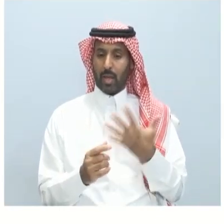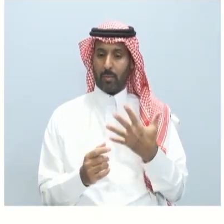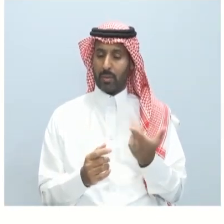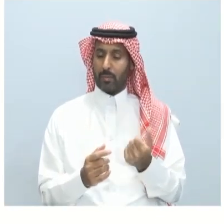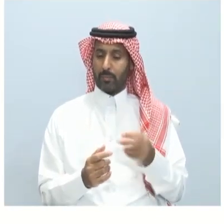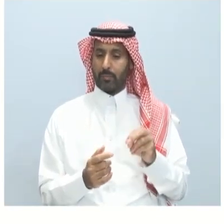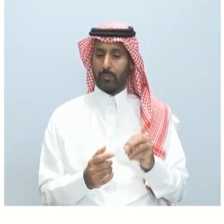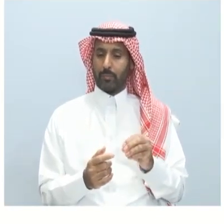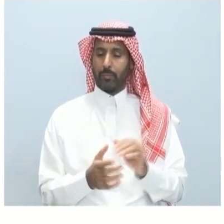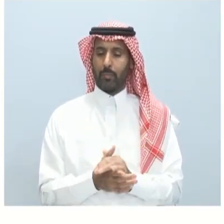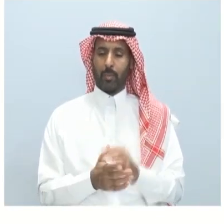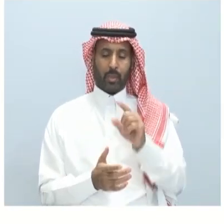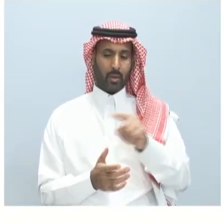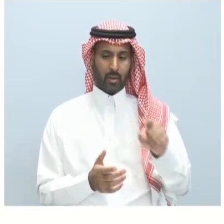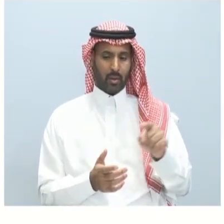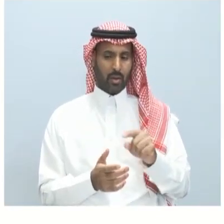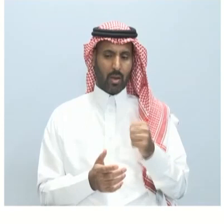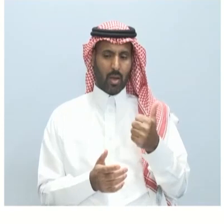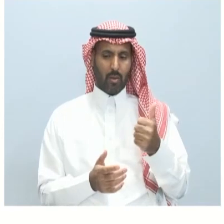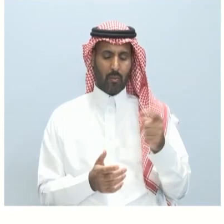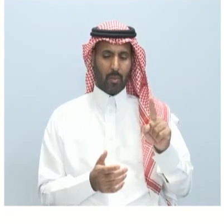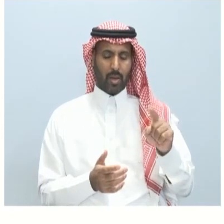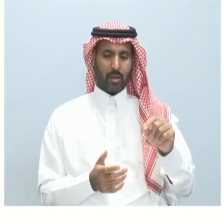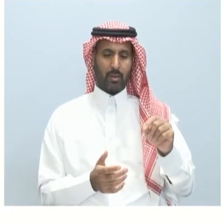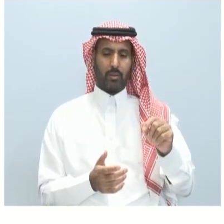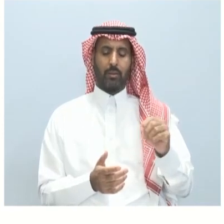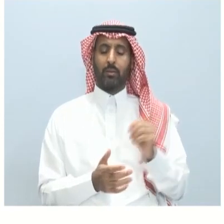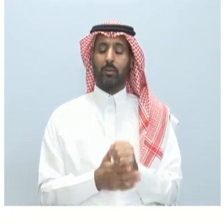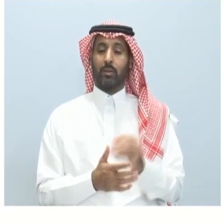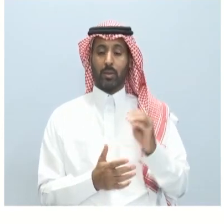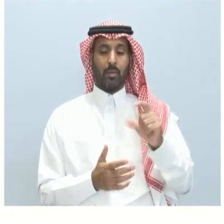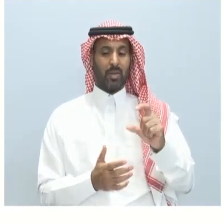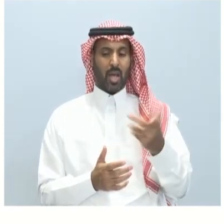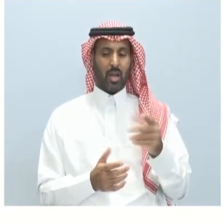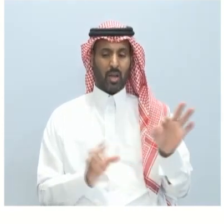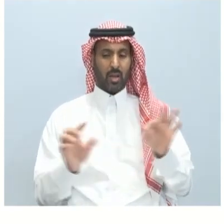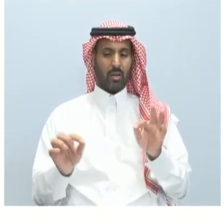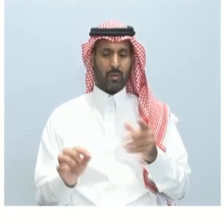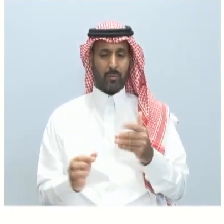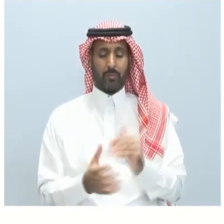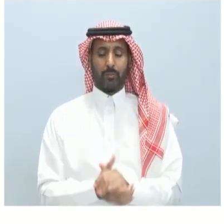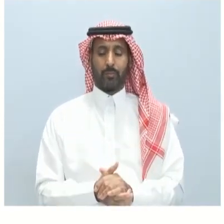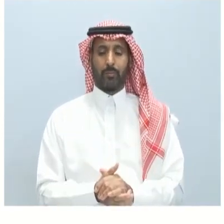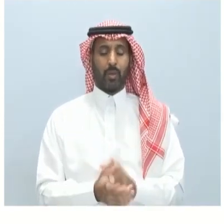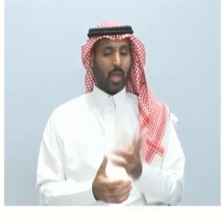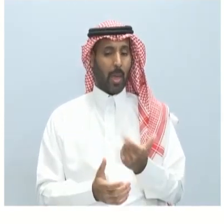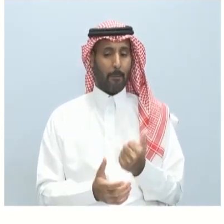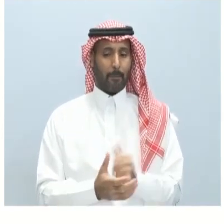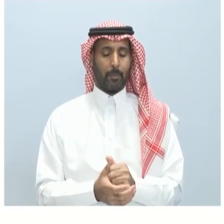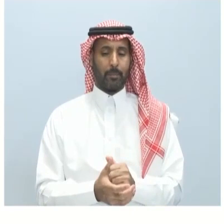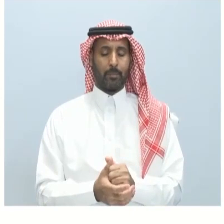ام ج ه مطروحه منها 5 تساوي 85 ام د ه مطروحا منها 5 تساوي